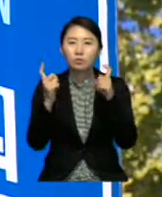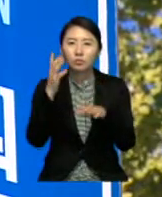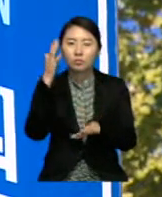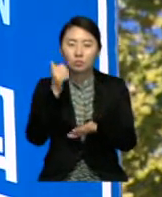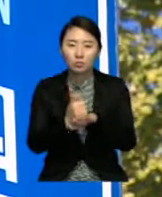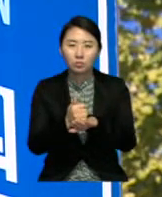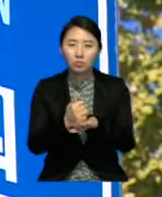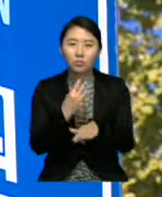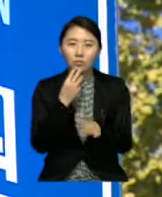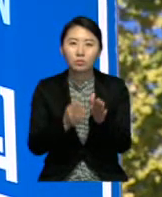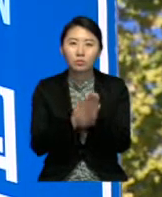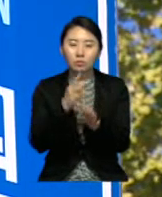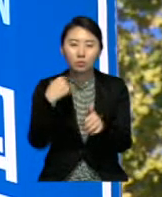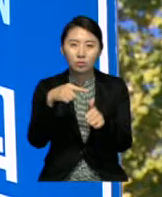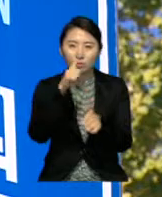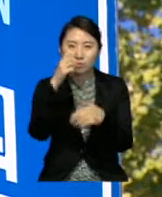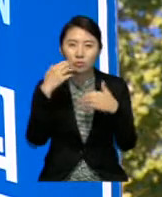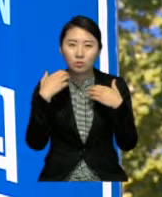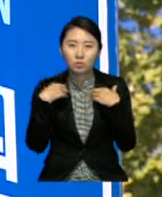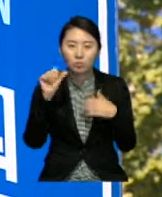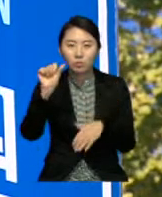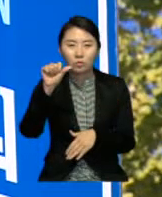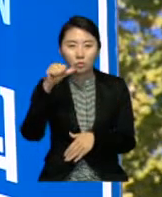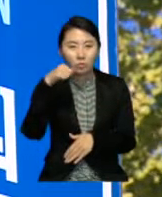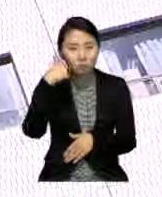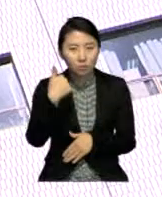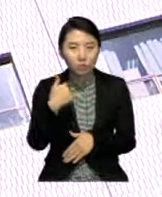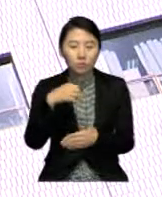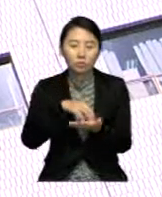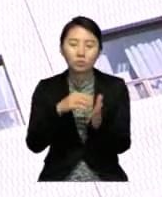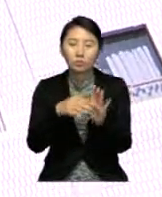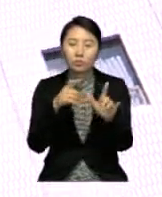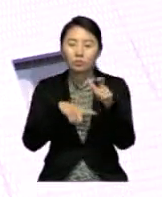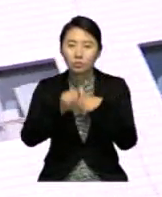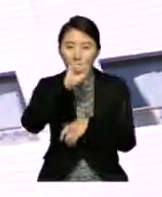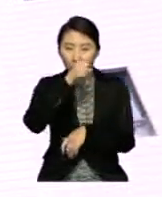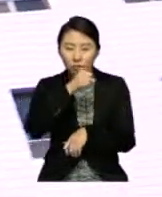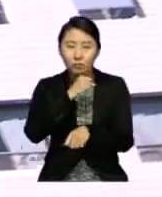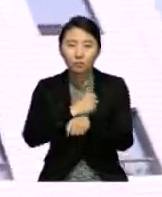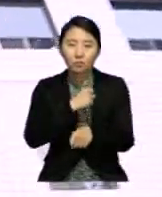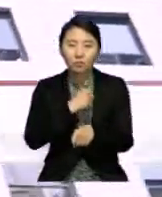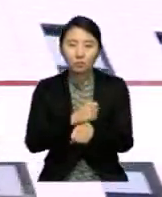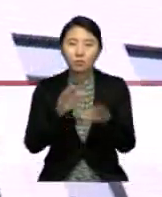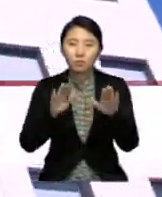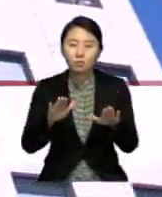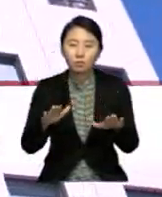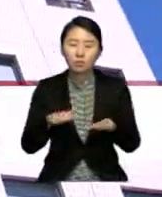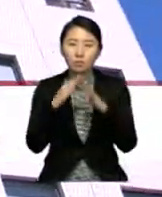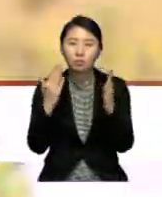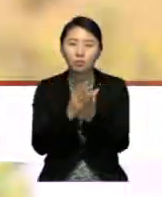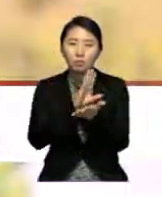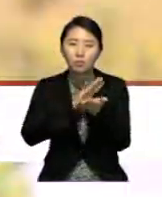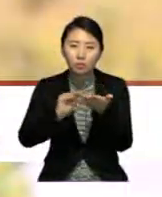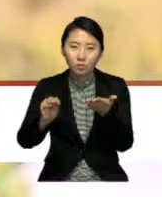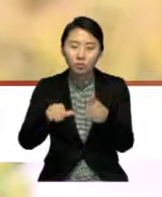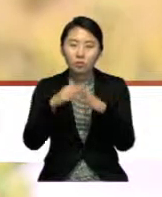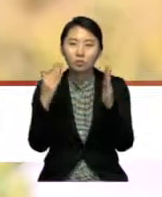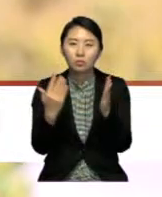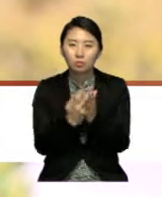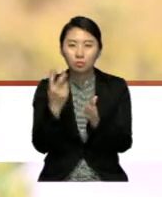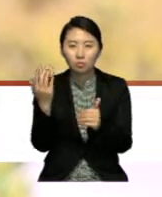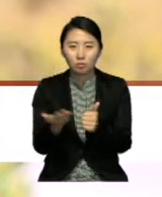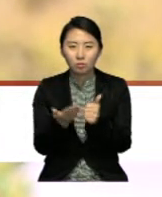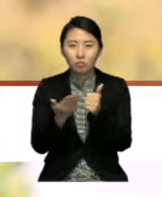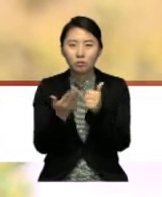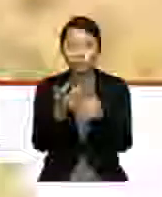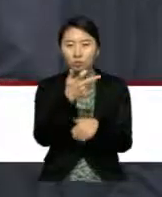서울시교육청은 약 5개월 분을 추경 으로 변성 했읍니다 이마저도 이번 딸이면 모두 소진 돼 또 다시 보육 대란 이 우려도